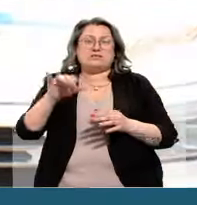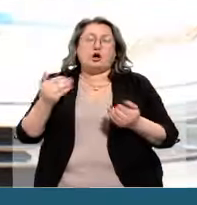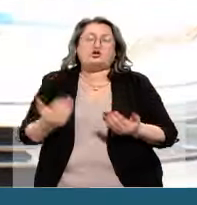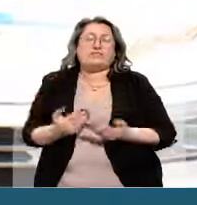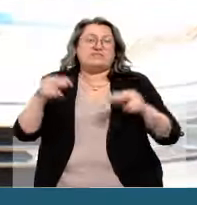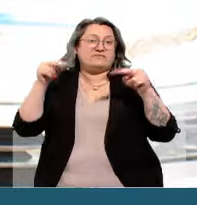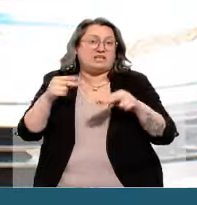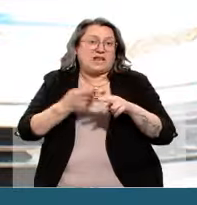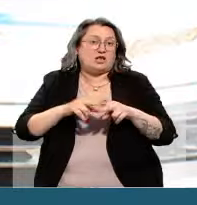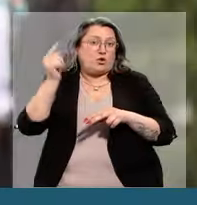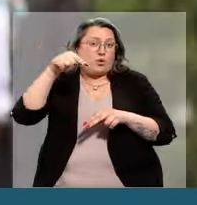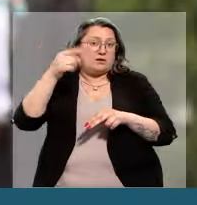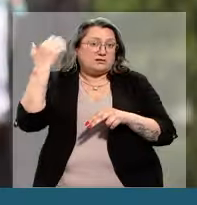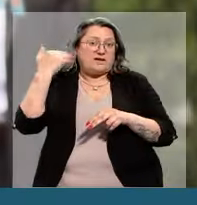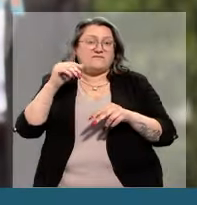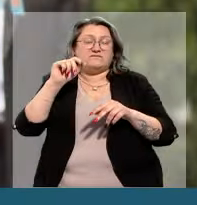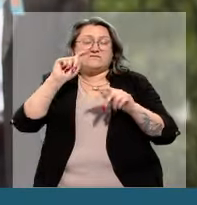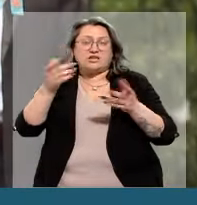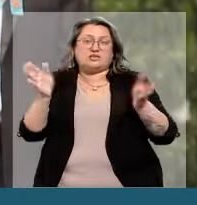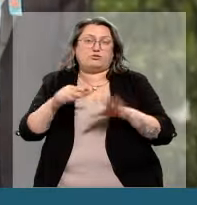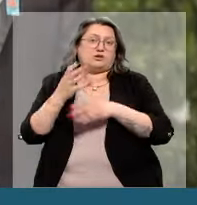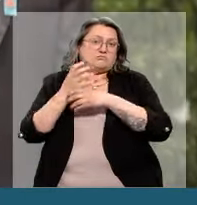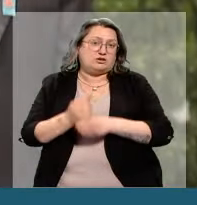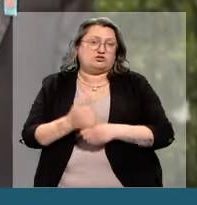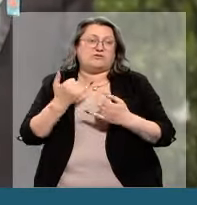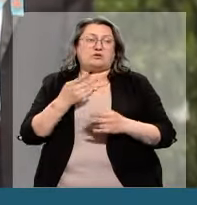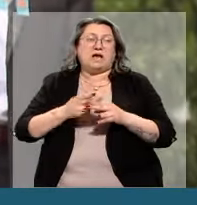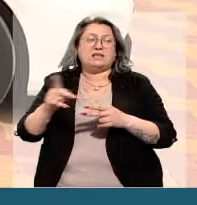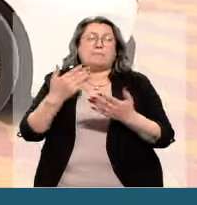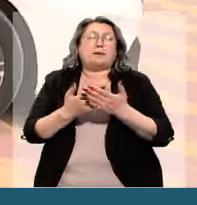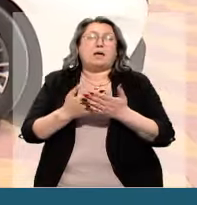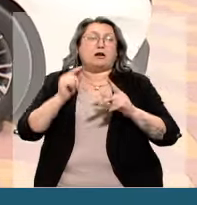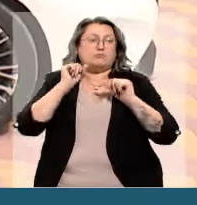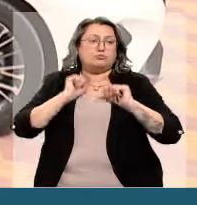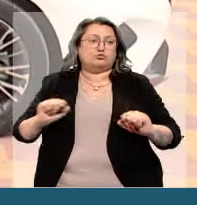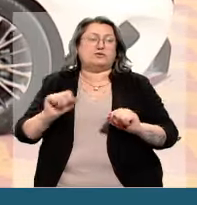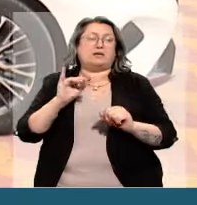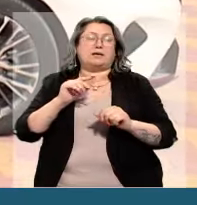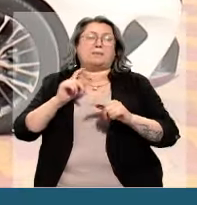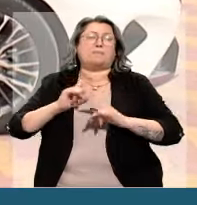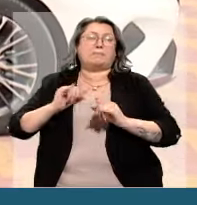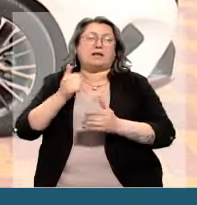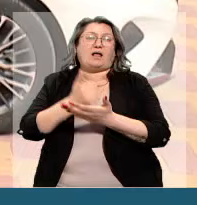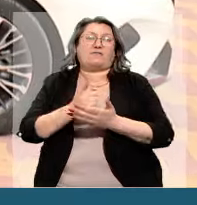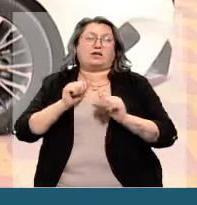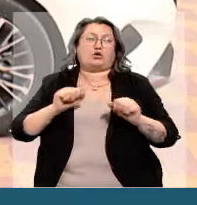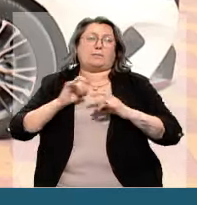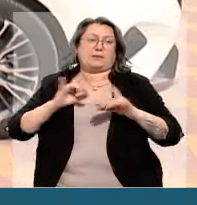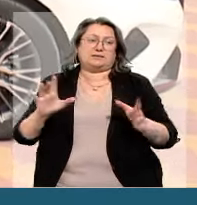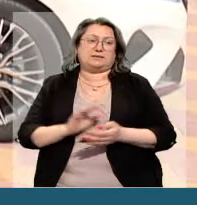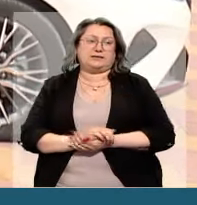живых свидетелей той войны остается все меньше. Сегодня они пример мужества и патриотизма и главные герои